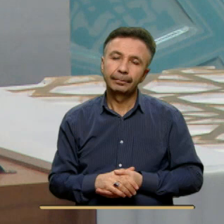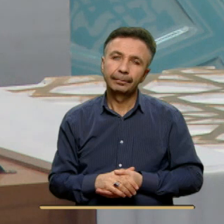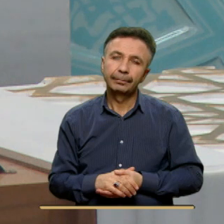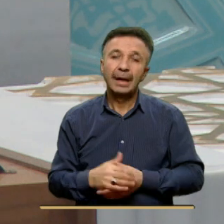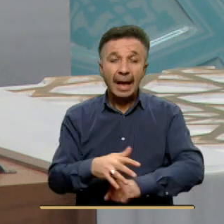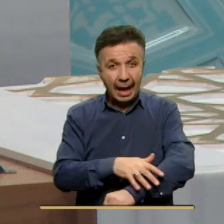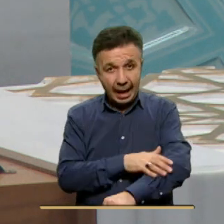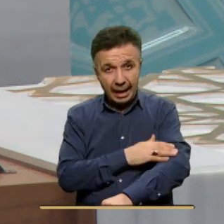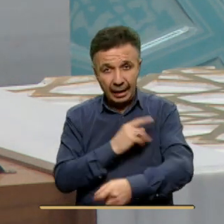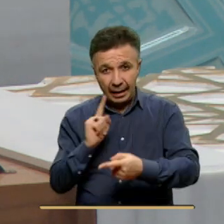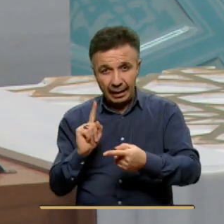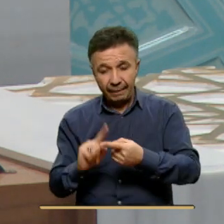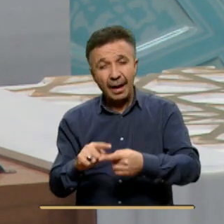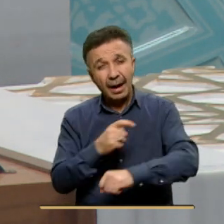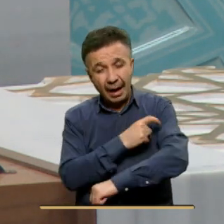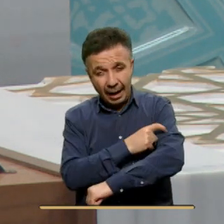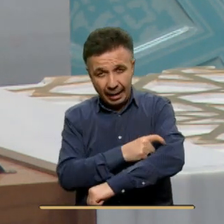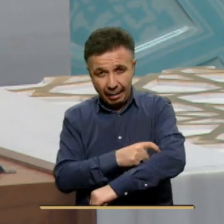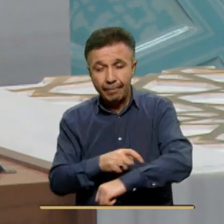helal ve haram,